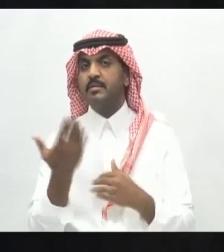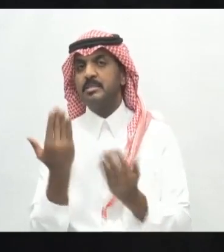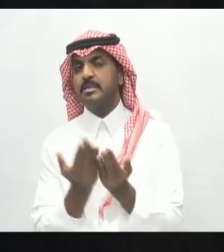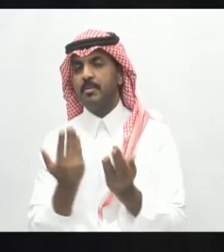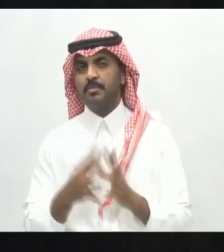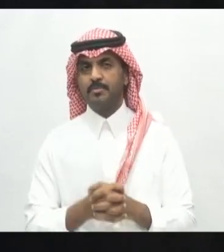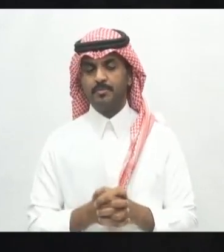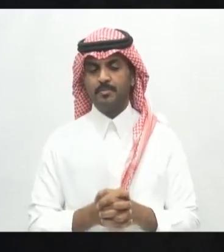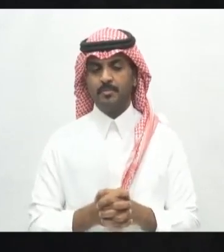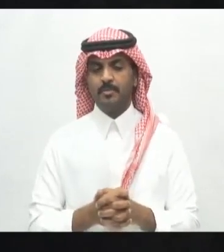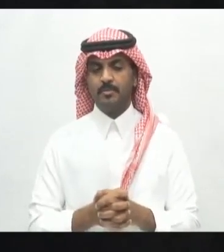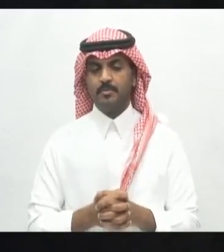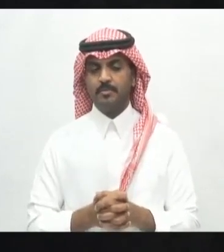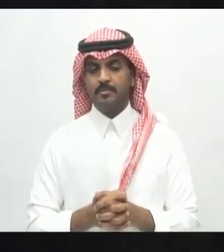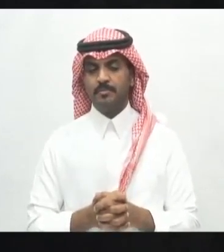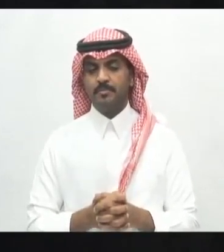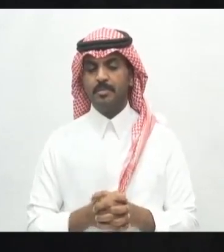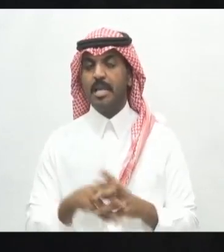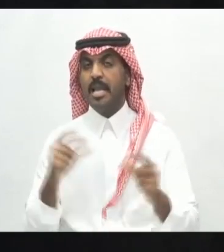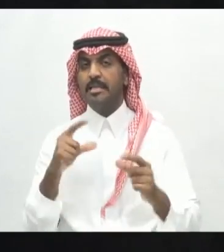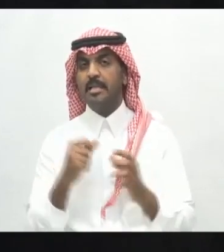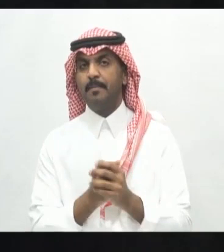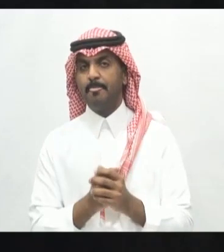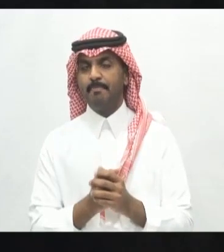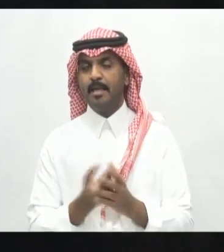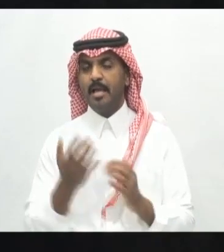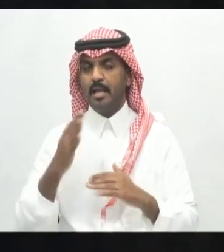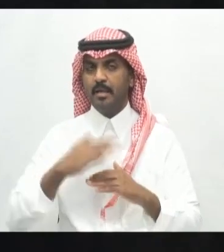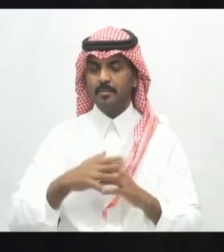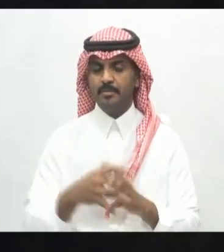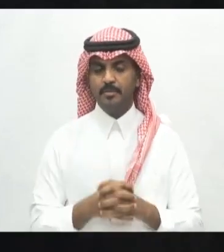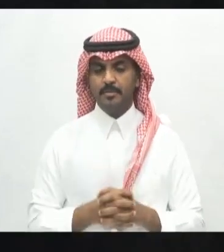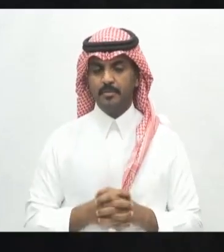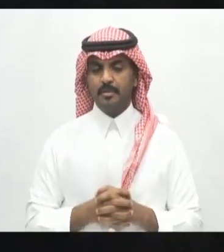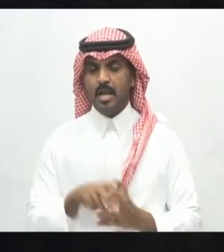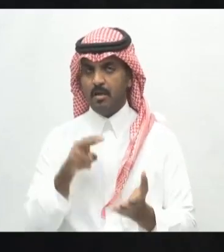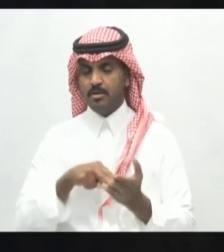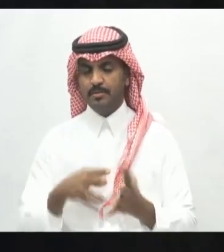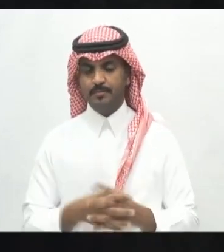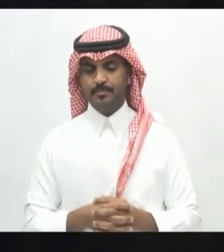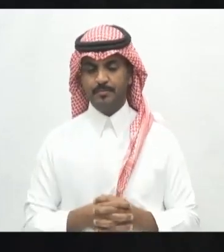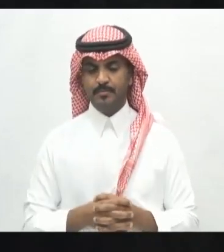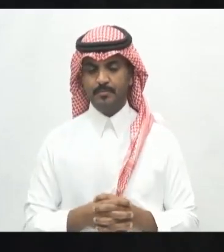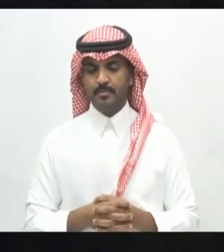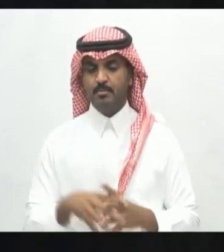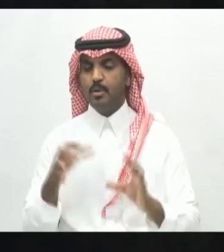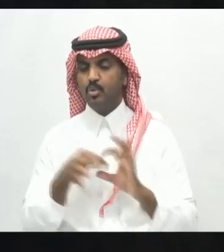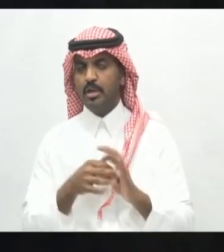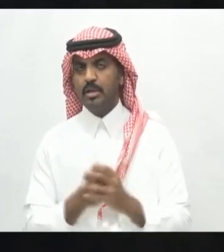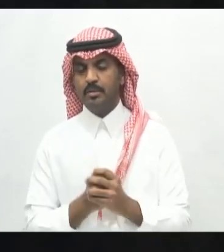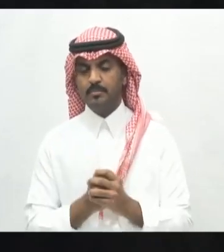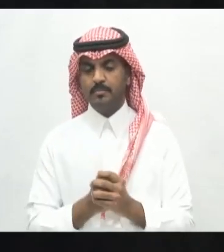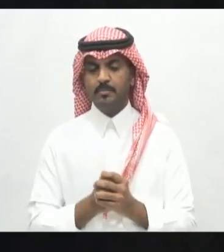درستم في الدرس السابق من الادله الداله على هذا على هذه القاعده اذا هذا ما يتعلق باقتضاء